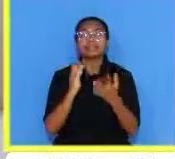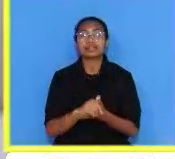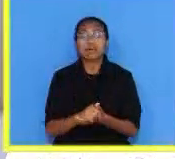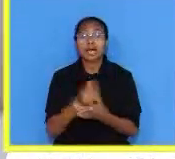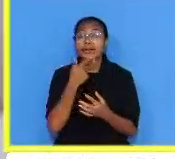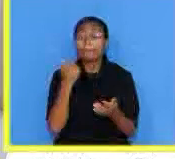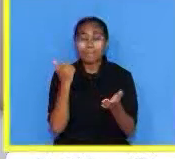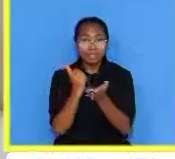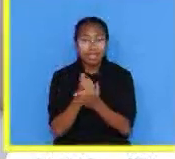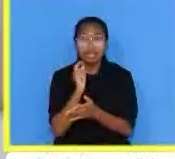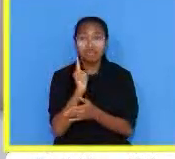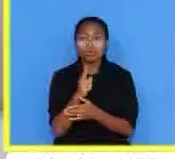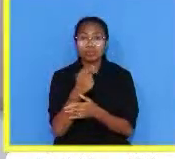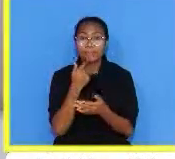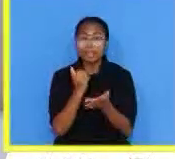penting